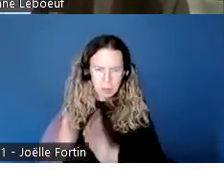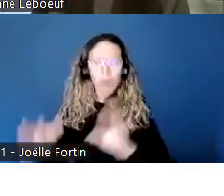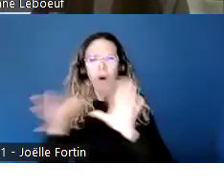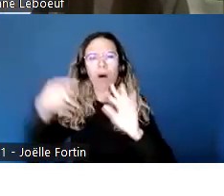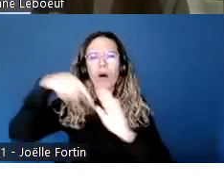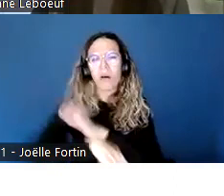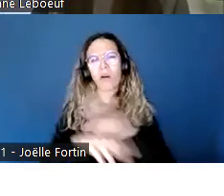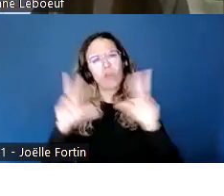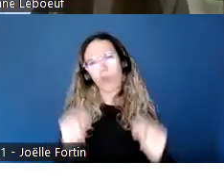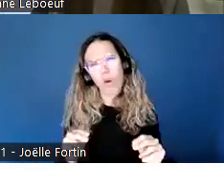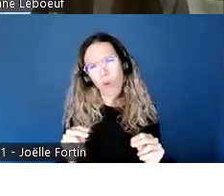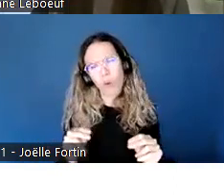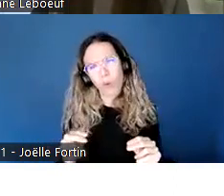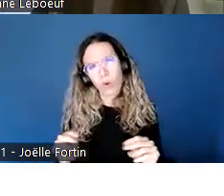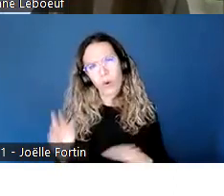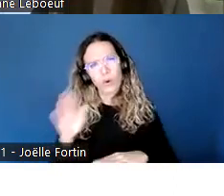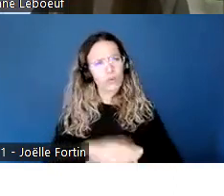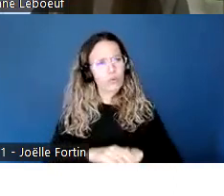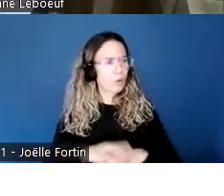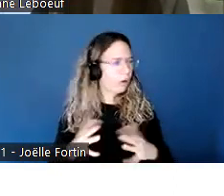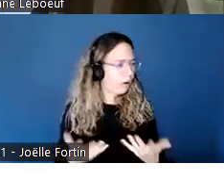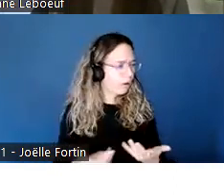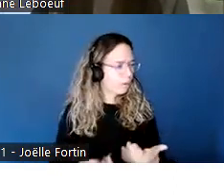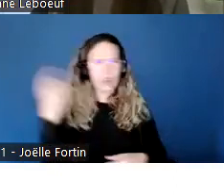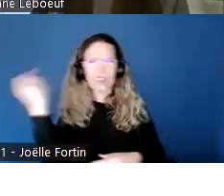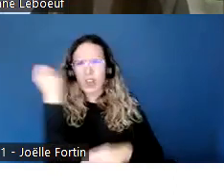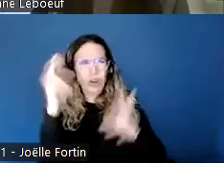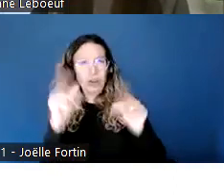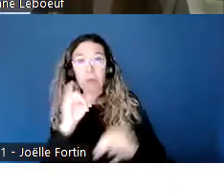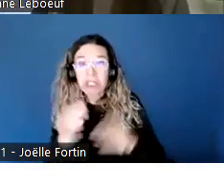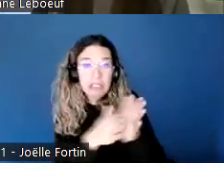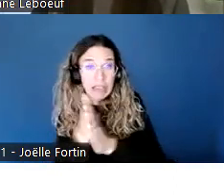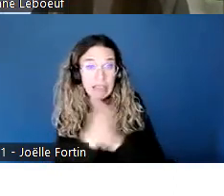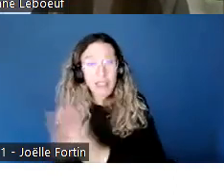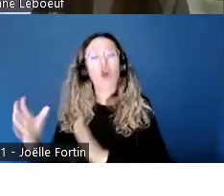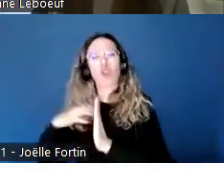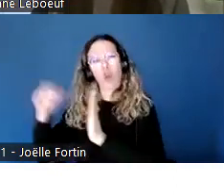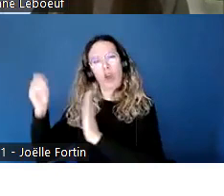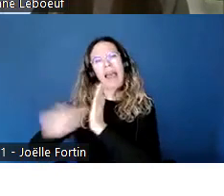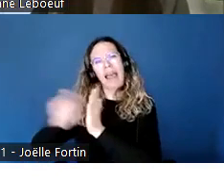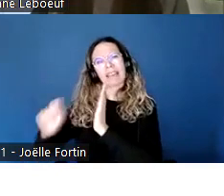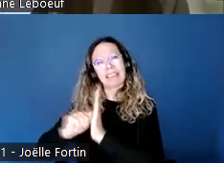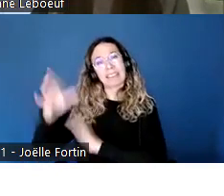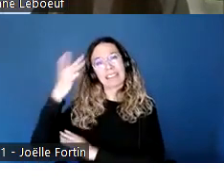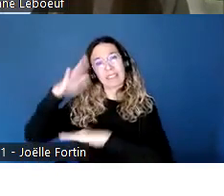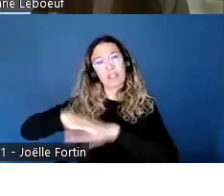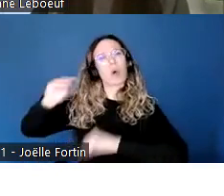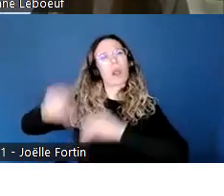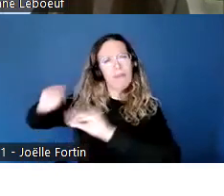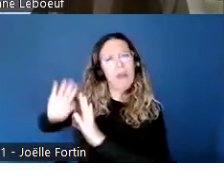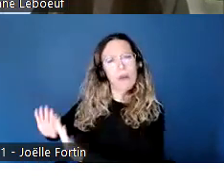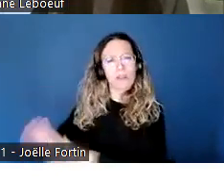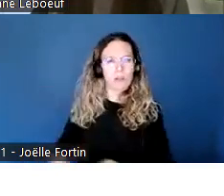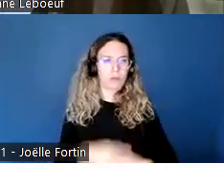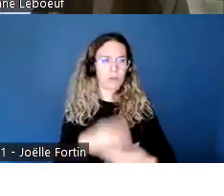sur toute la question plus théorique, mais si ça vous intéresse, on a un article scientifique sur l'évaluation. Donc,